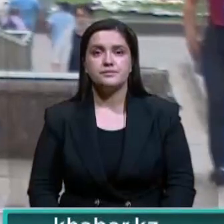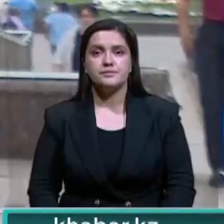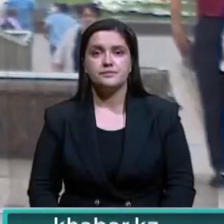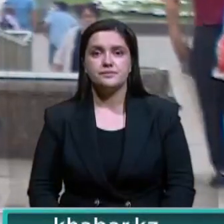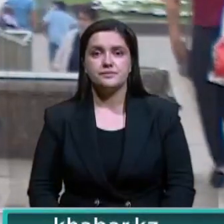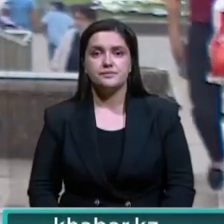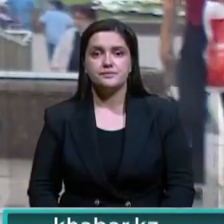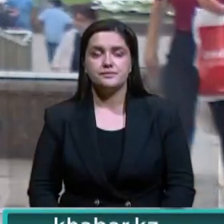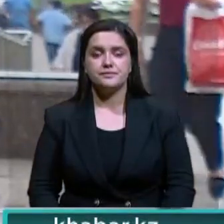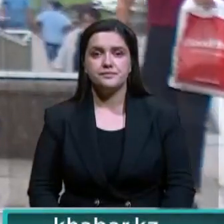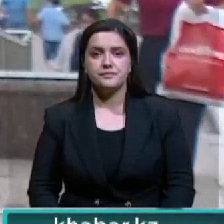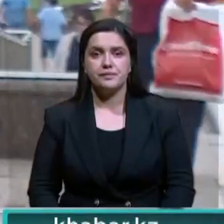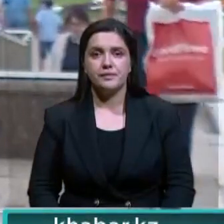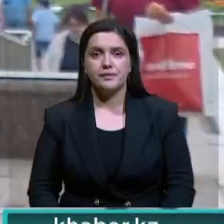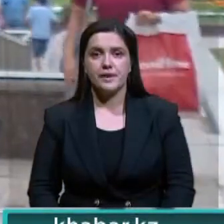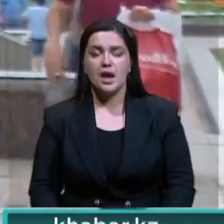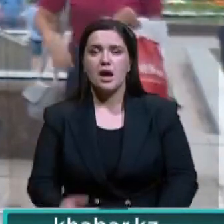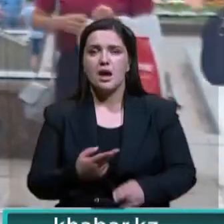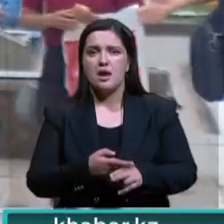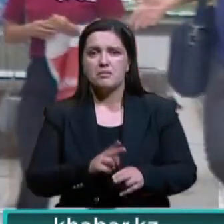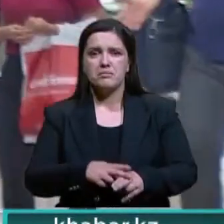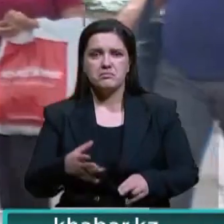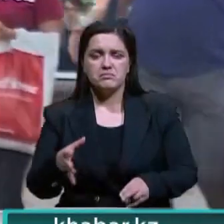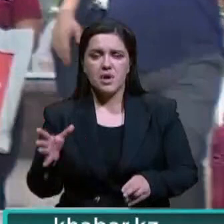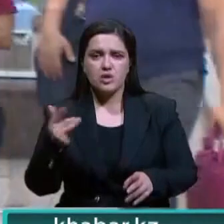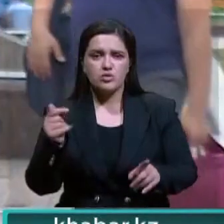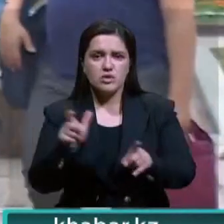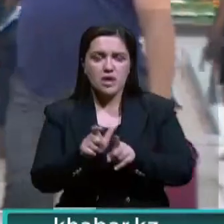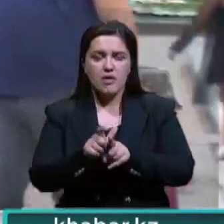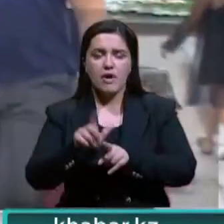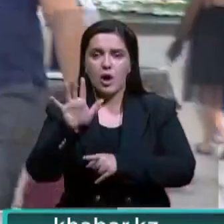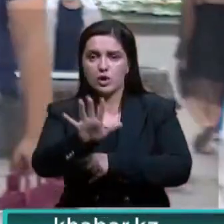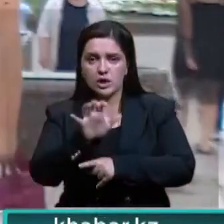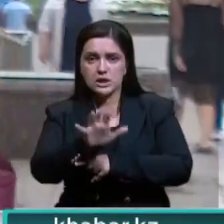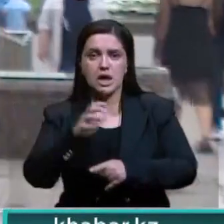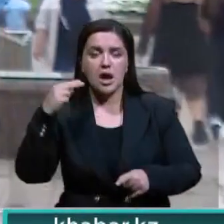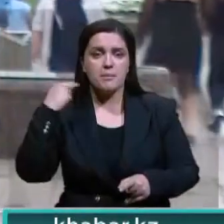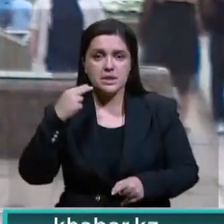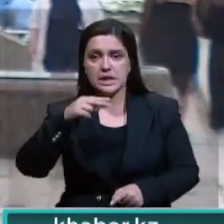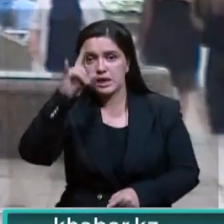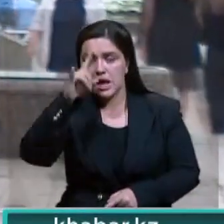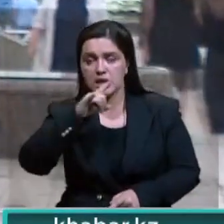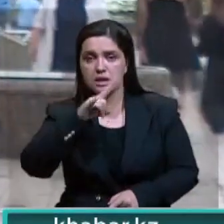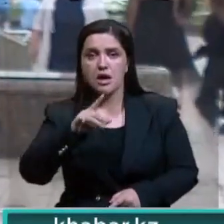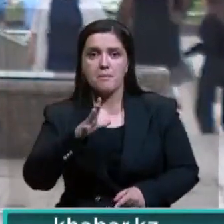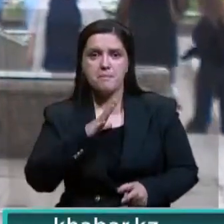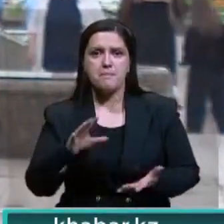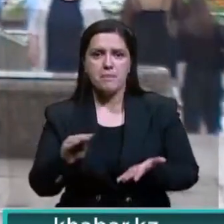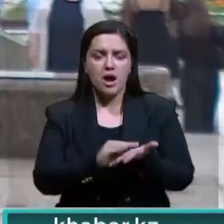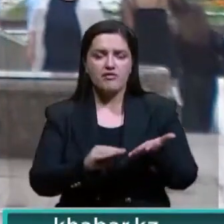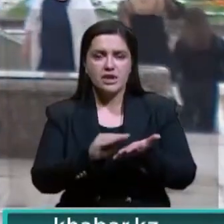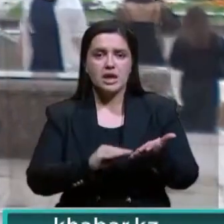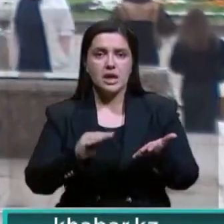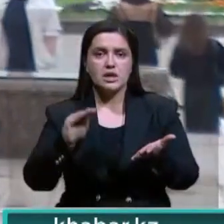Недопустимо, неудовлетворительно, нельзя. Эти слова сегодня президент Казахстана в своем выступлении повторял, пожалуй, чаще